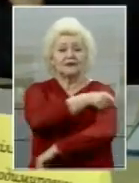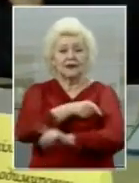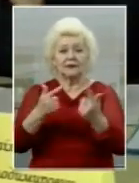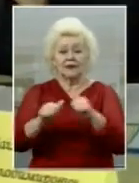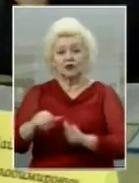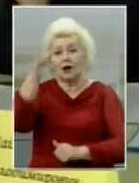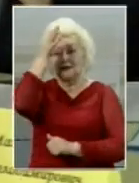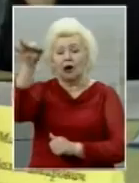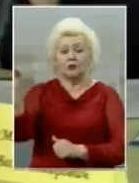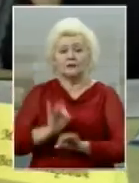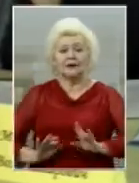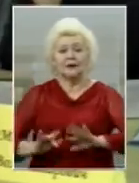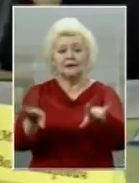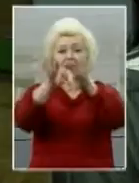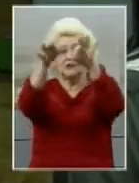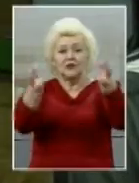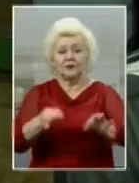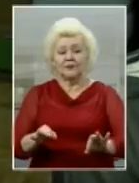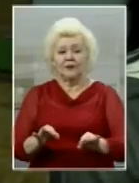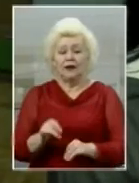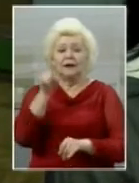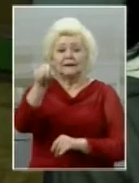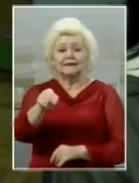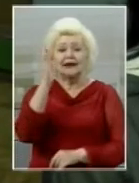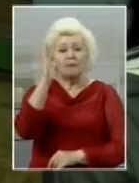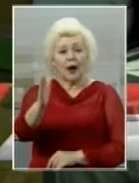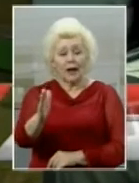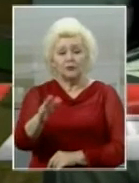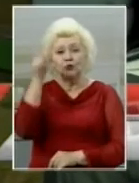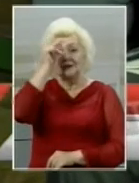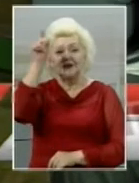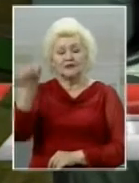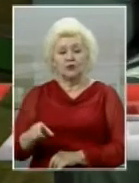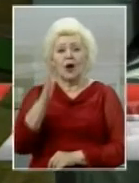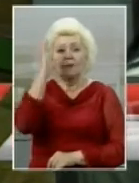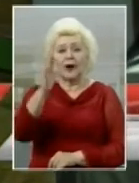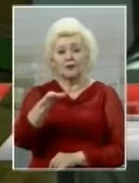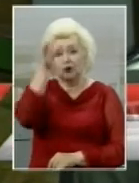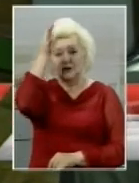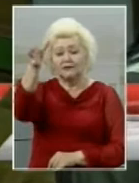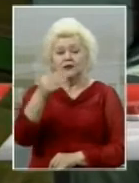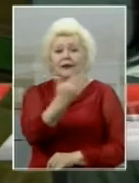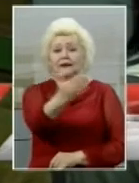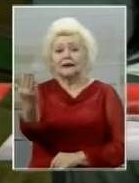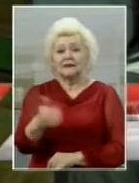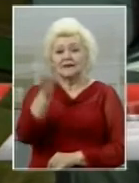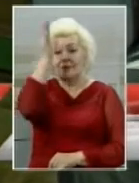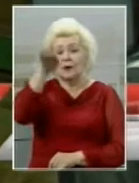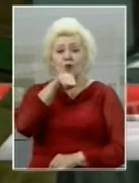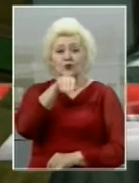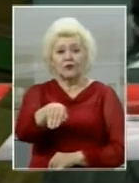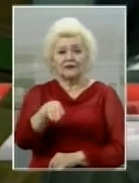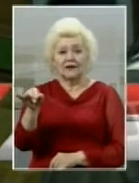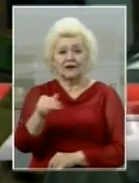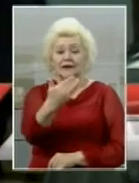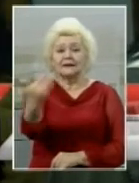із науковців та діячів мистецтв. Майбутні студенти, майбутні вчені, це майбутні професори, це